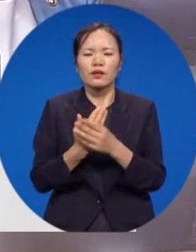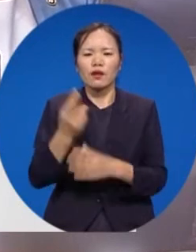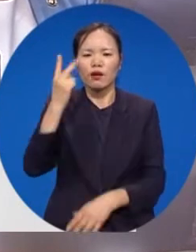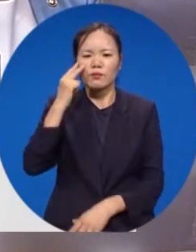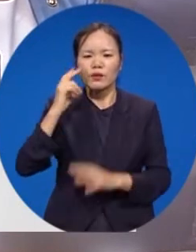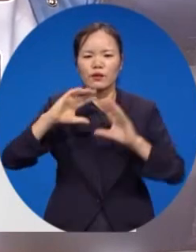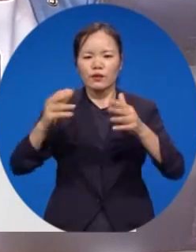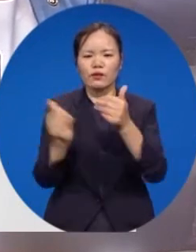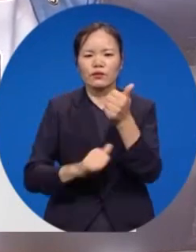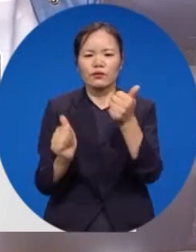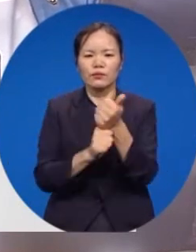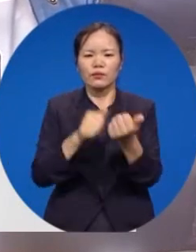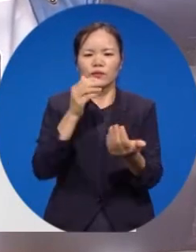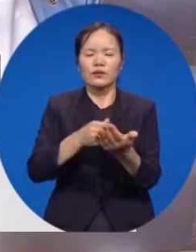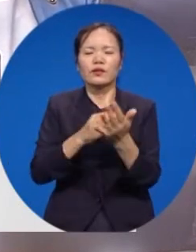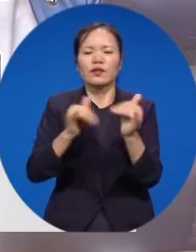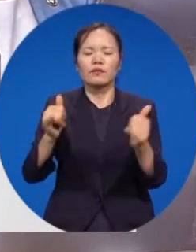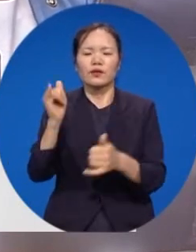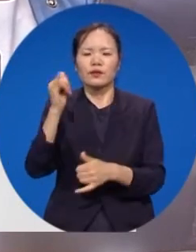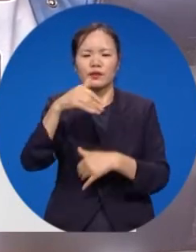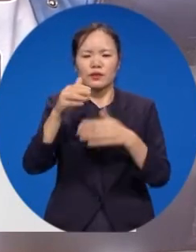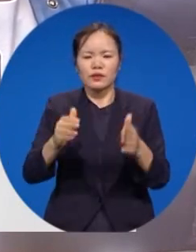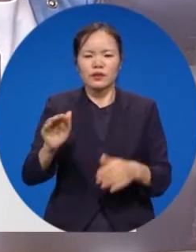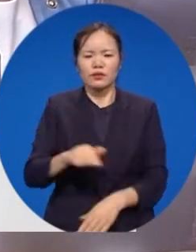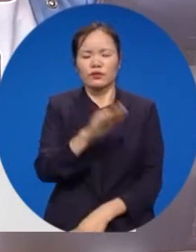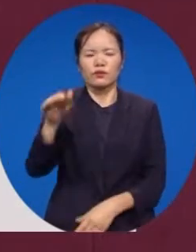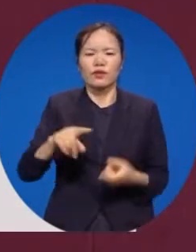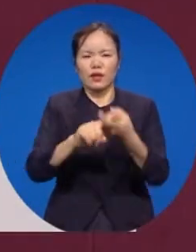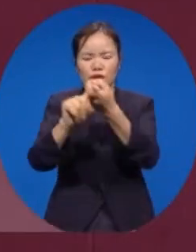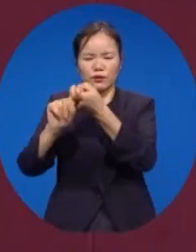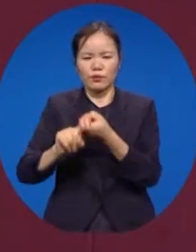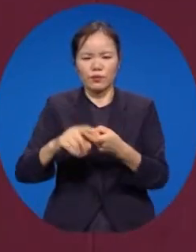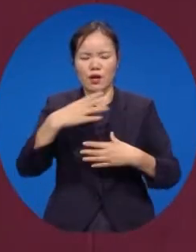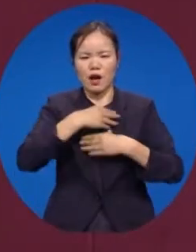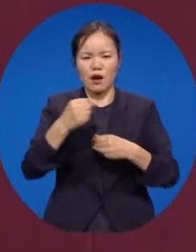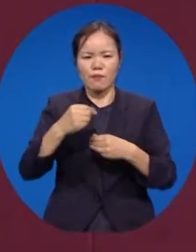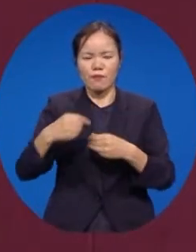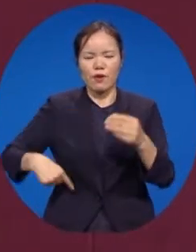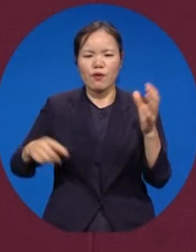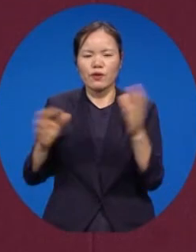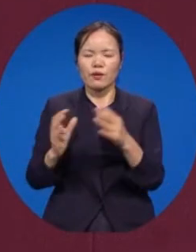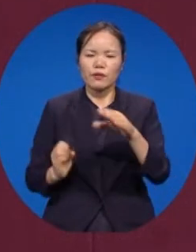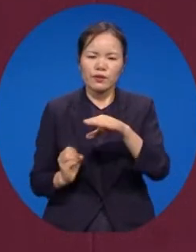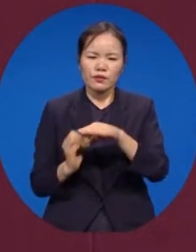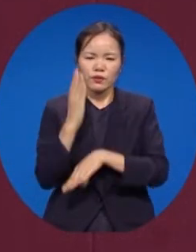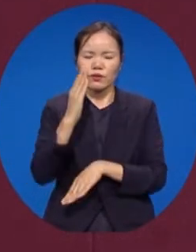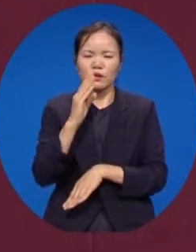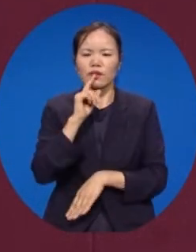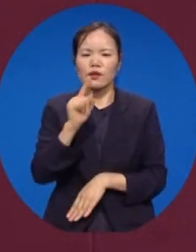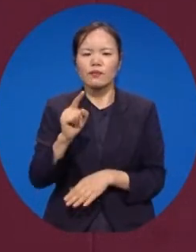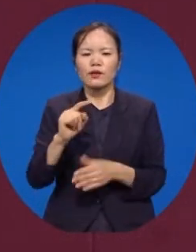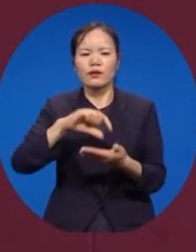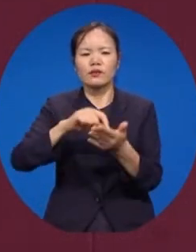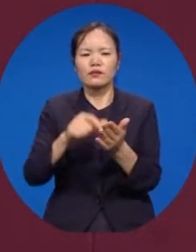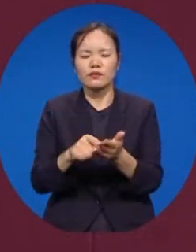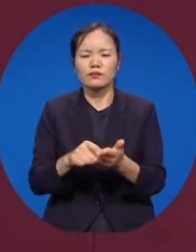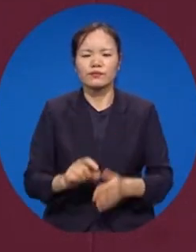국무부 대변인실이 우리의 동맹과 우정은 안보 협력을 넘어선다고 나설 정도입니다.